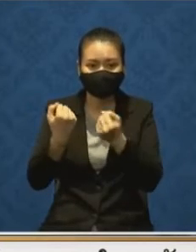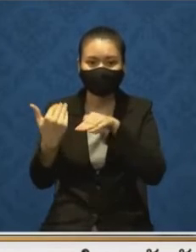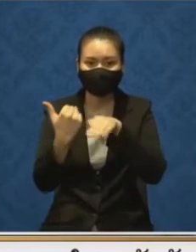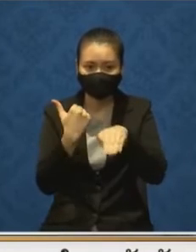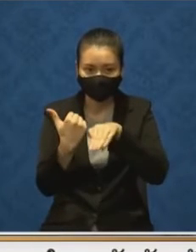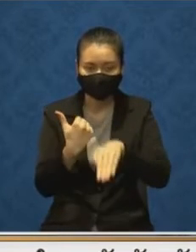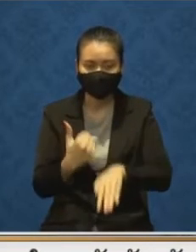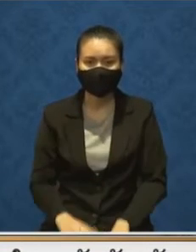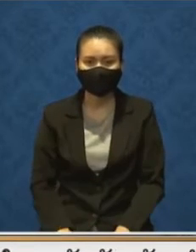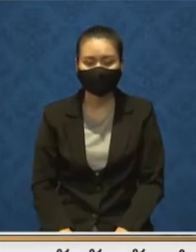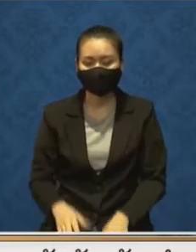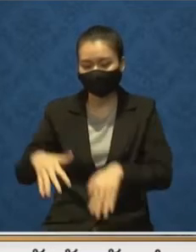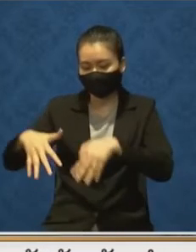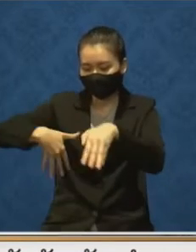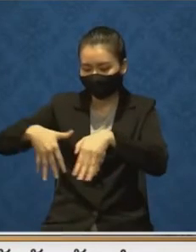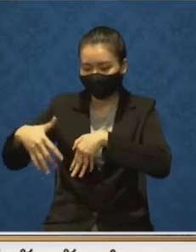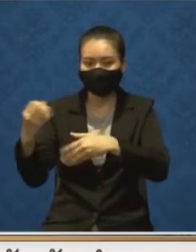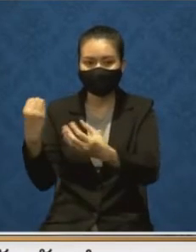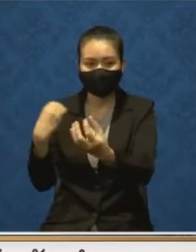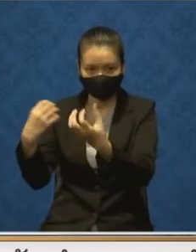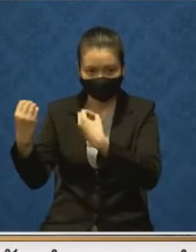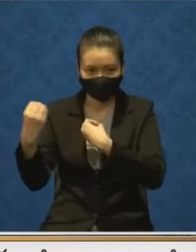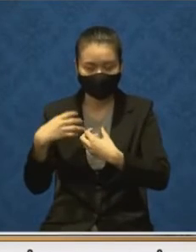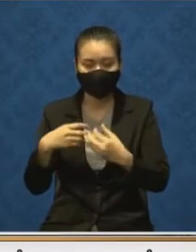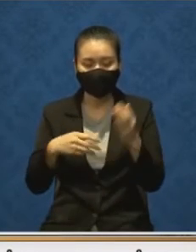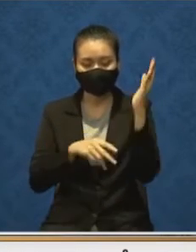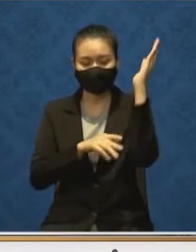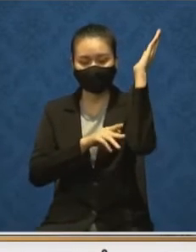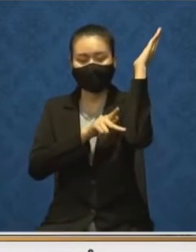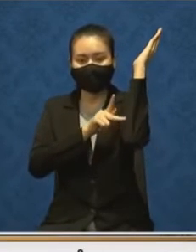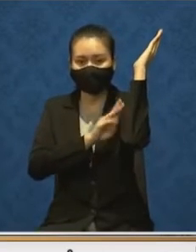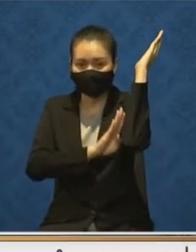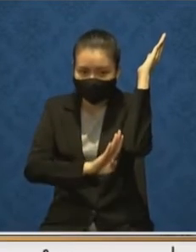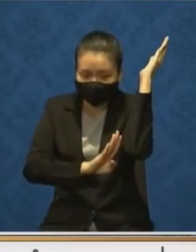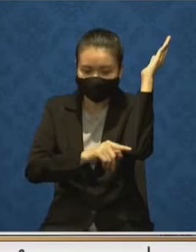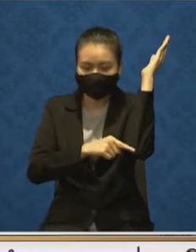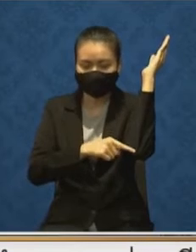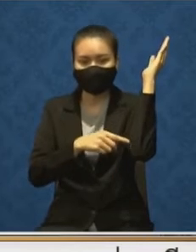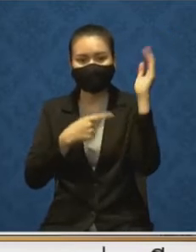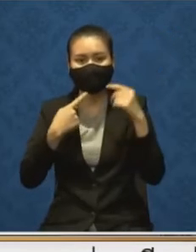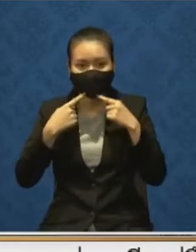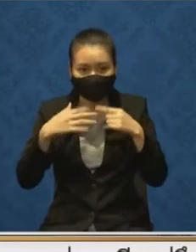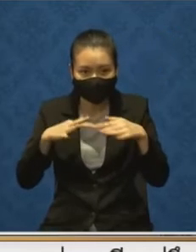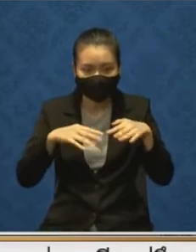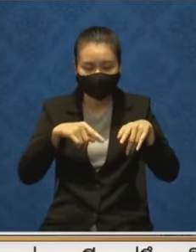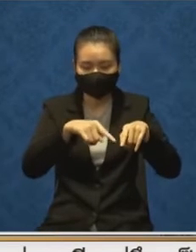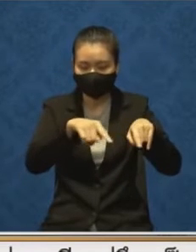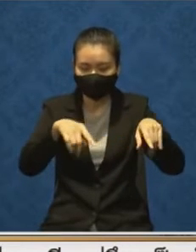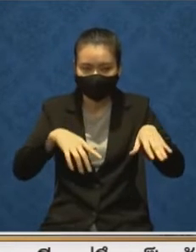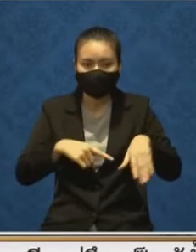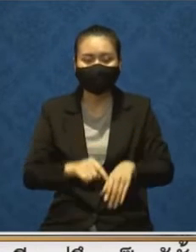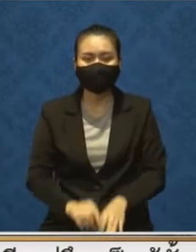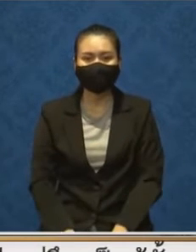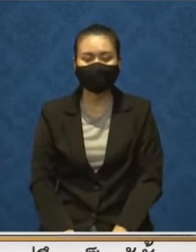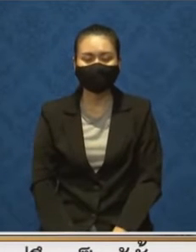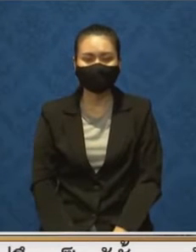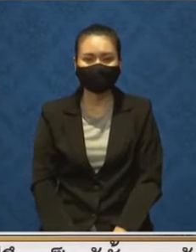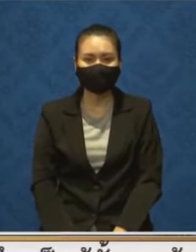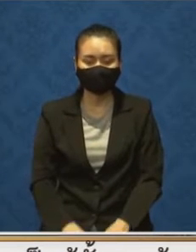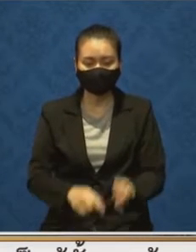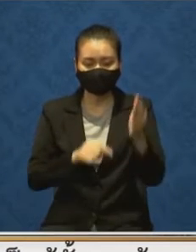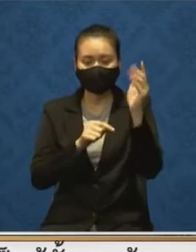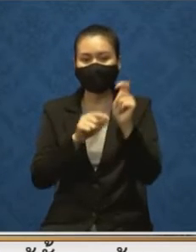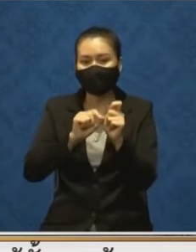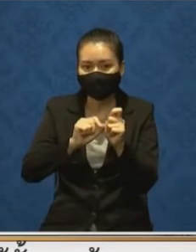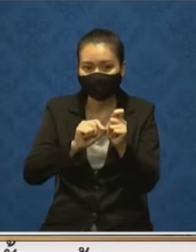พี่น้องประชาชนในแถบจังหวัดกระบี่อำเภออ่าวลึกอำเภอปลายพญาตลอดจนถึงอำเภอ